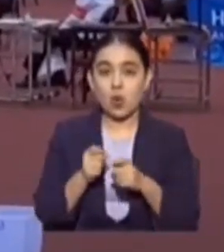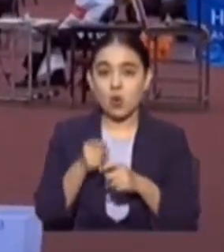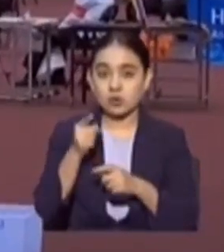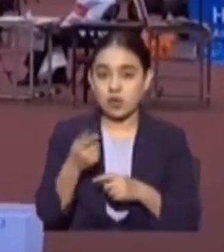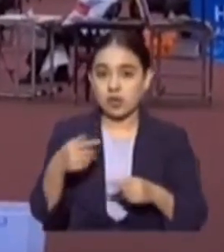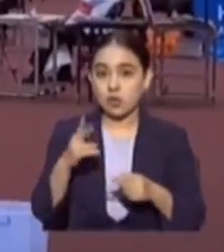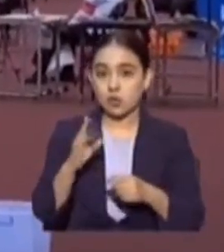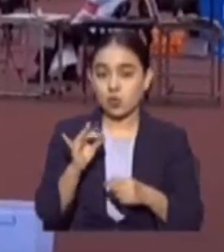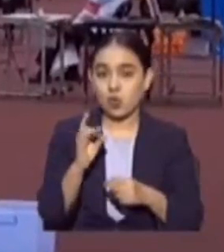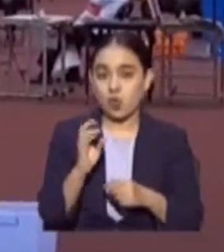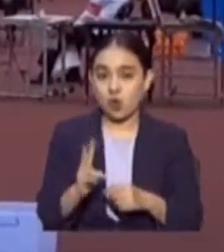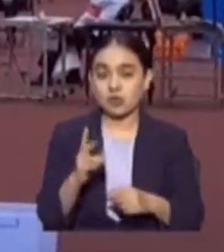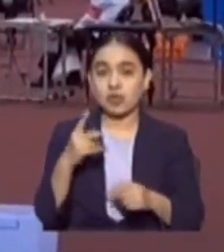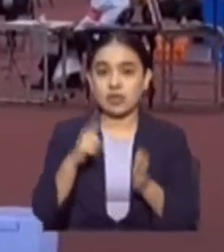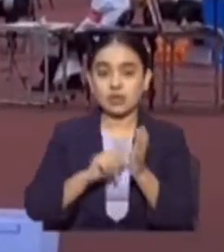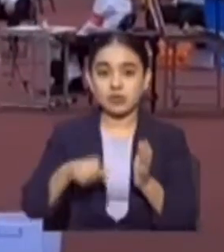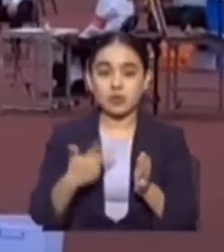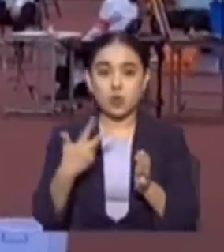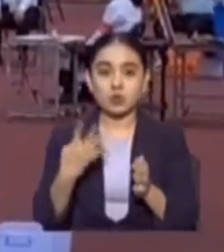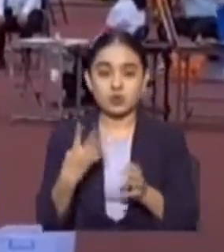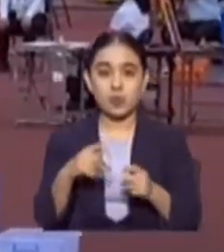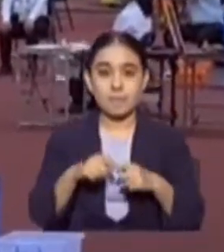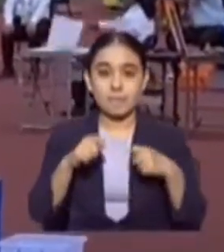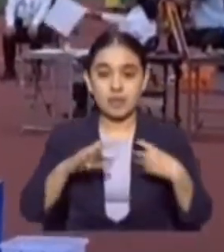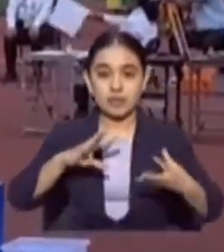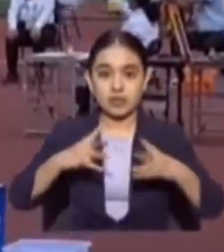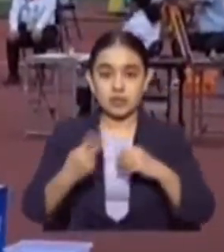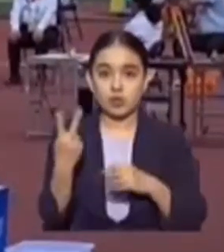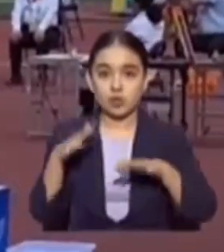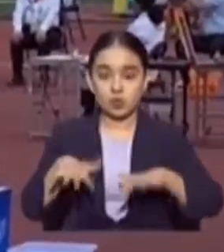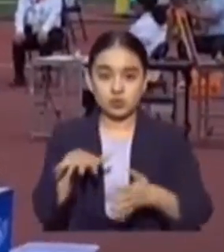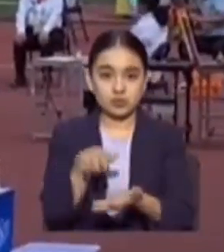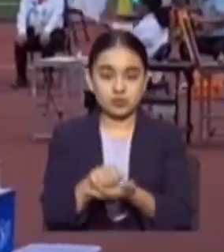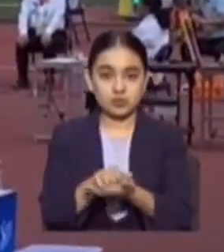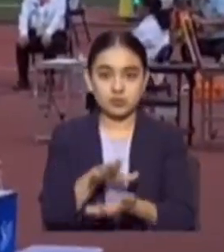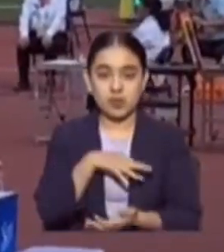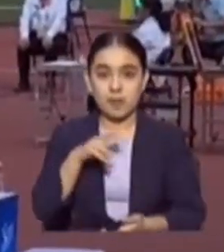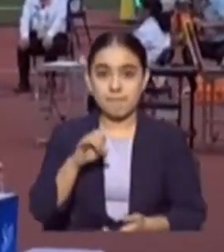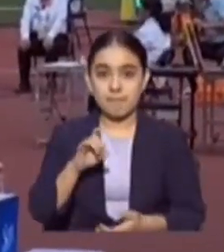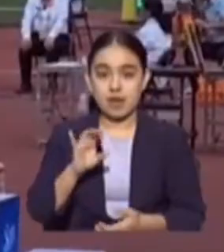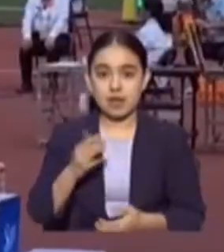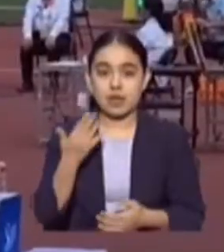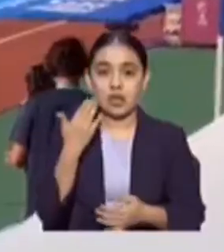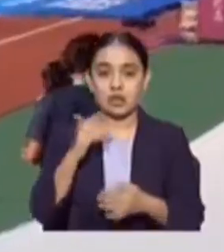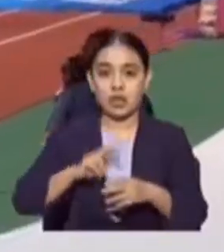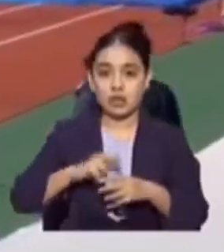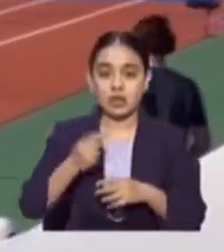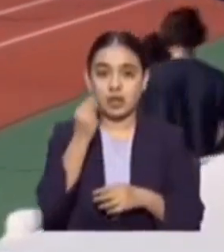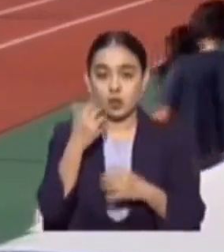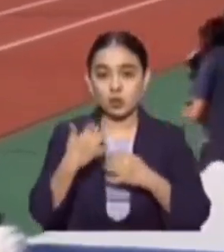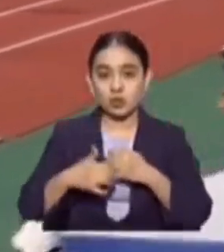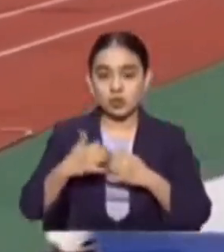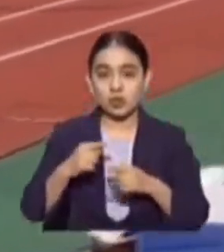bayroqdorimiz Nurxon Qurbonova 7.134 metr natija bilan ikkinchi o'rinni egalladi. Para yengil atletikaning erkaklar